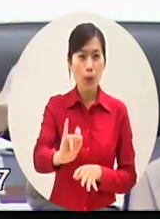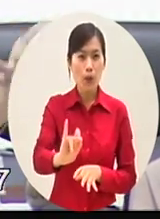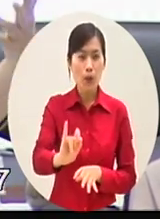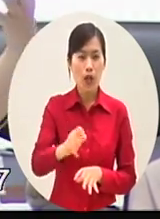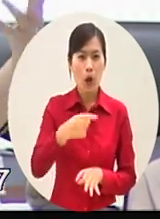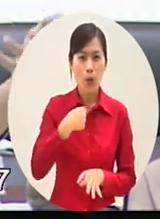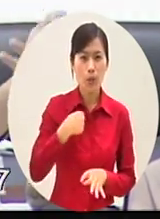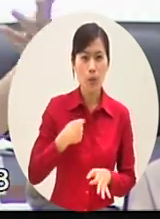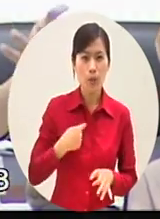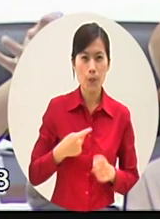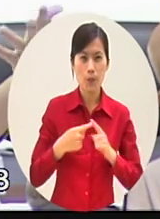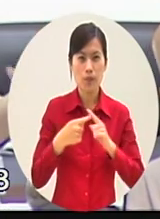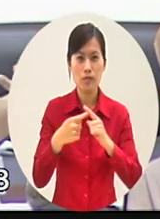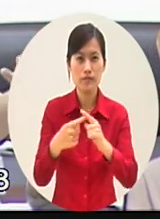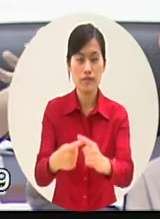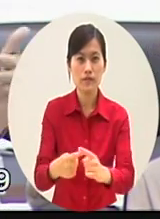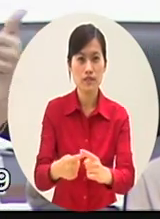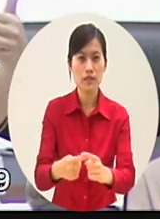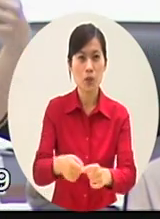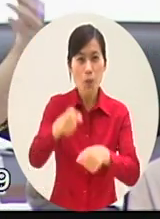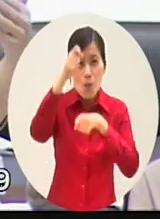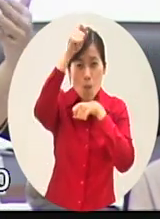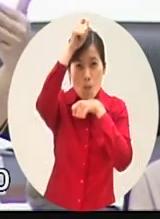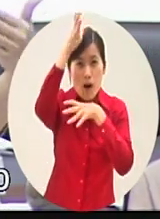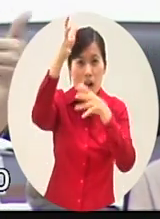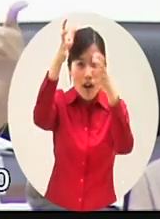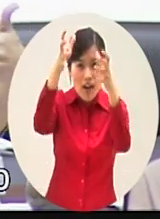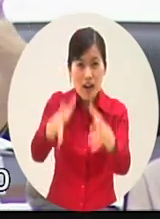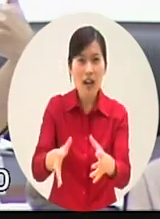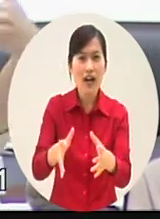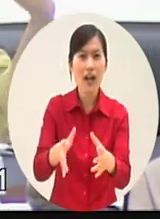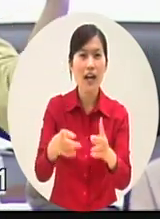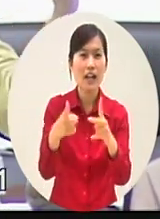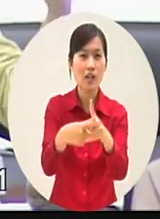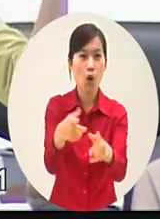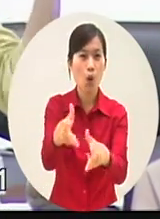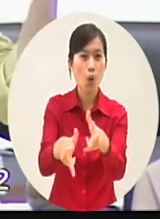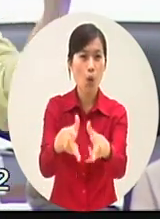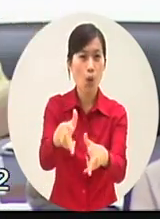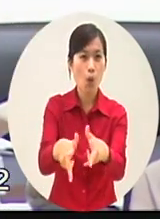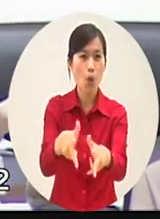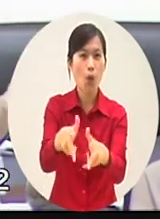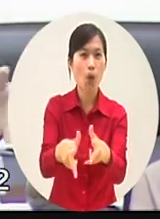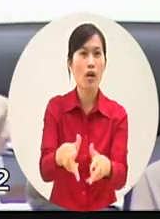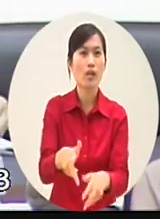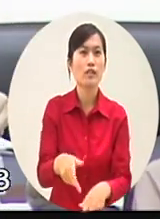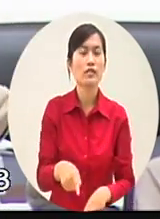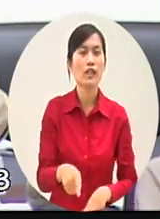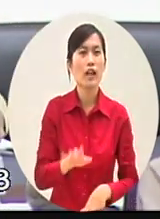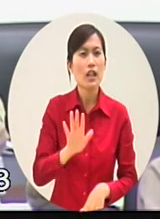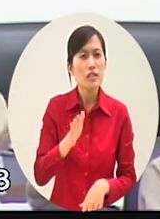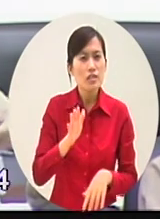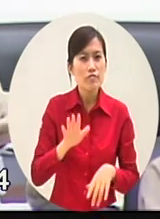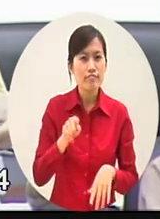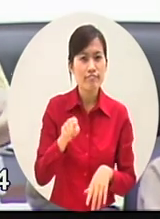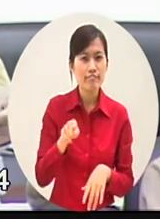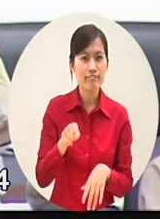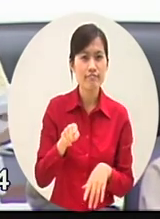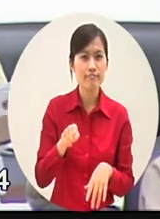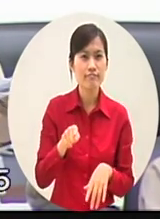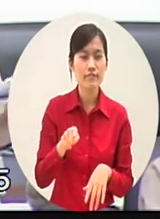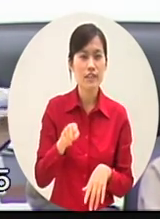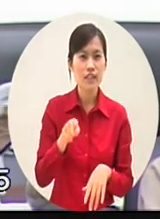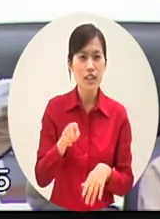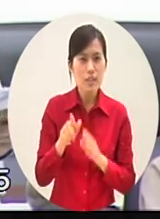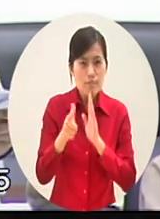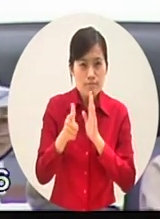厂，吼这个也是文化的历史。但是呢，今嘛因为伊阿无法多看迄个挂吼，所以吼我在想吼，是不是